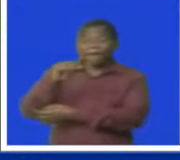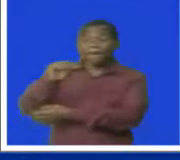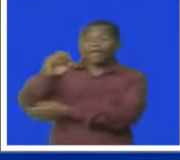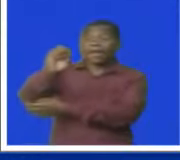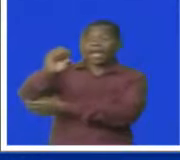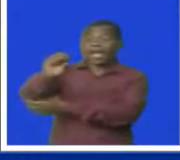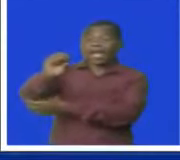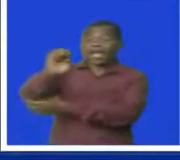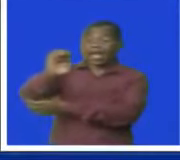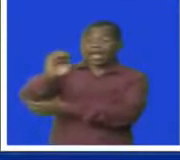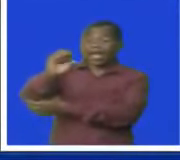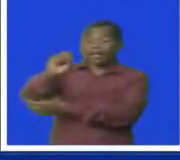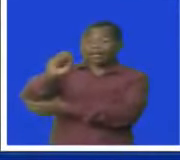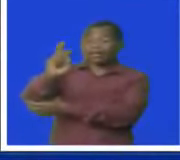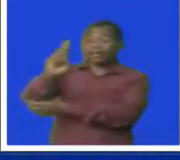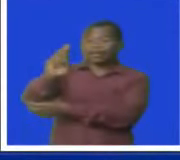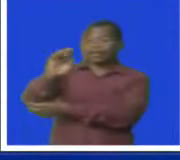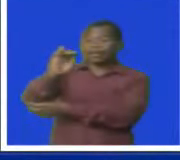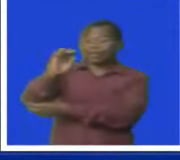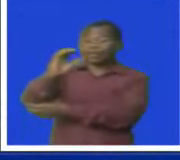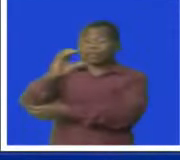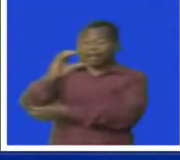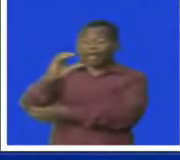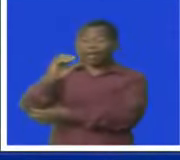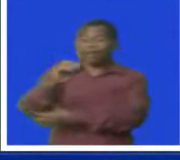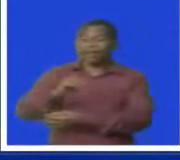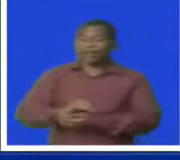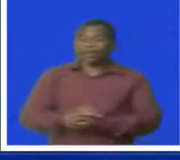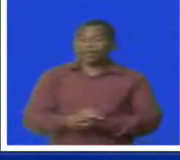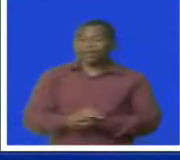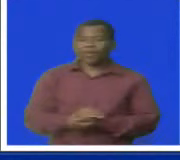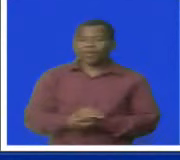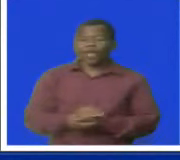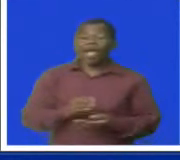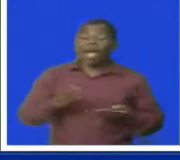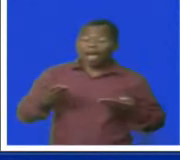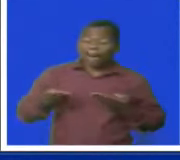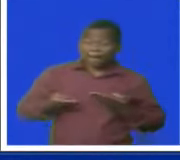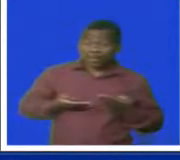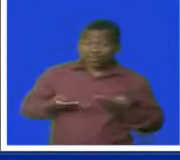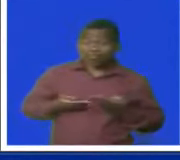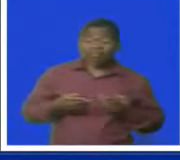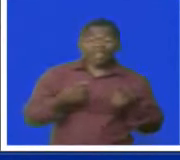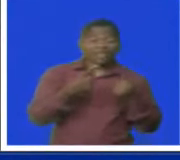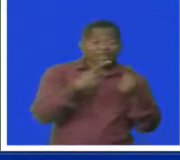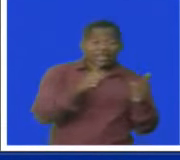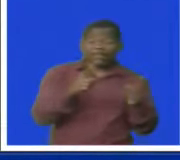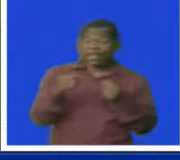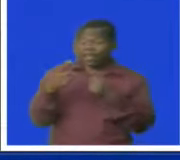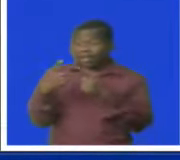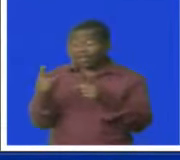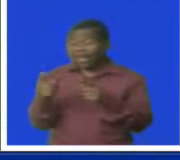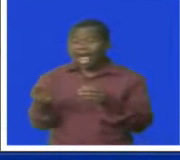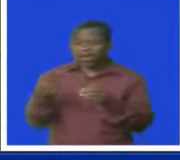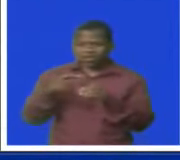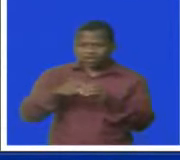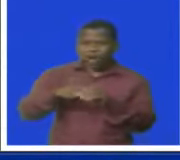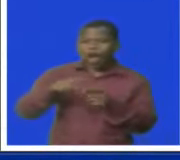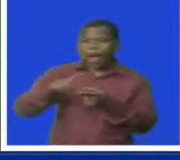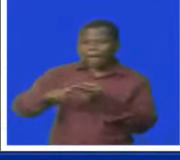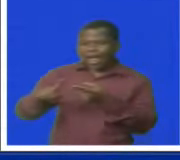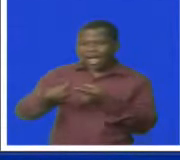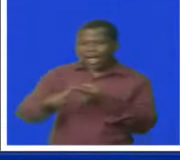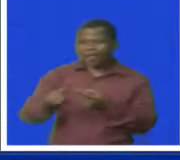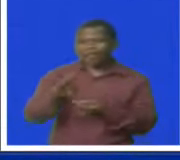Le mdlalo ke ledlalwa tinkampani etahlukahlukene lapho khona lo nyaka betingamashumi lamane kanti icala emakucala lona mnyaka. kange